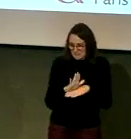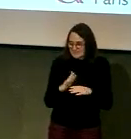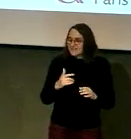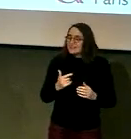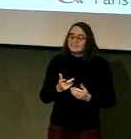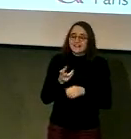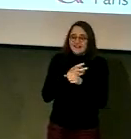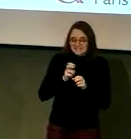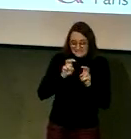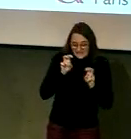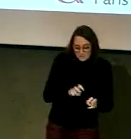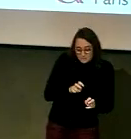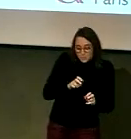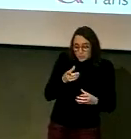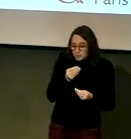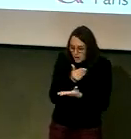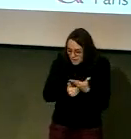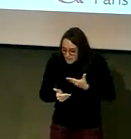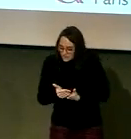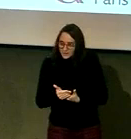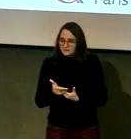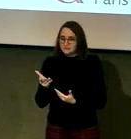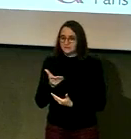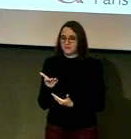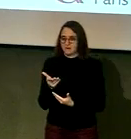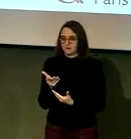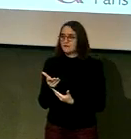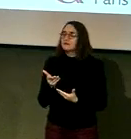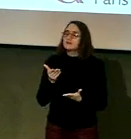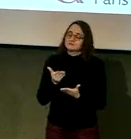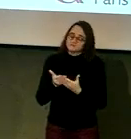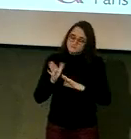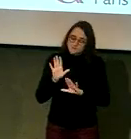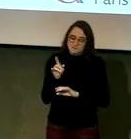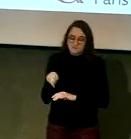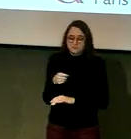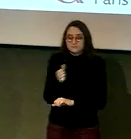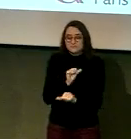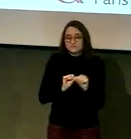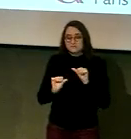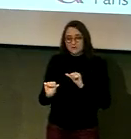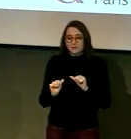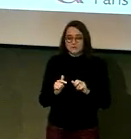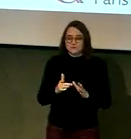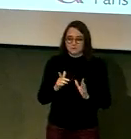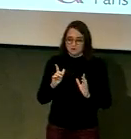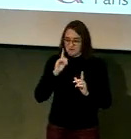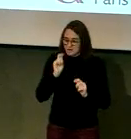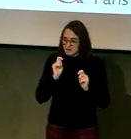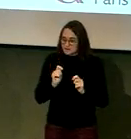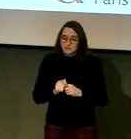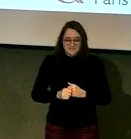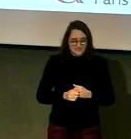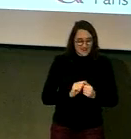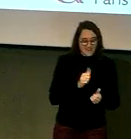des risques ou la substitution doivent être visées, et à condition de ne pas provoquer de vases communicants entre les